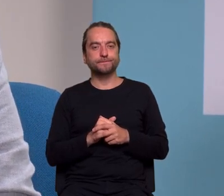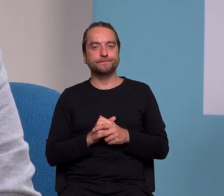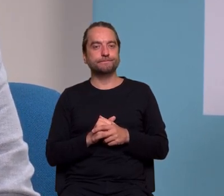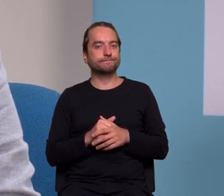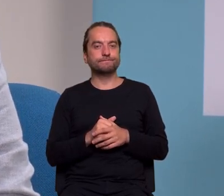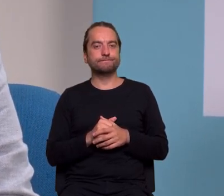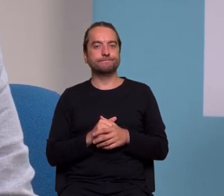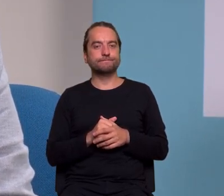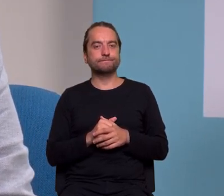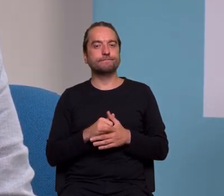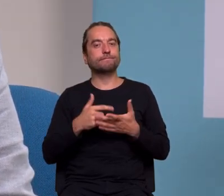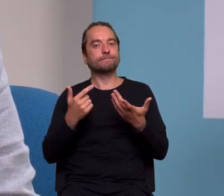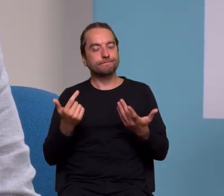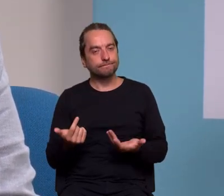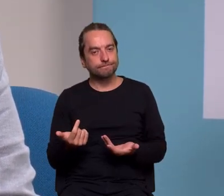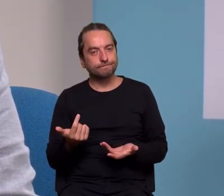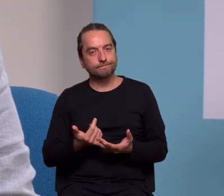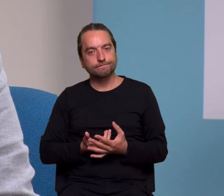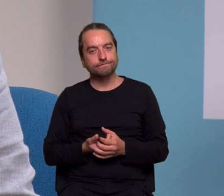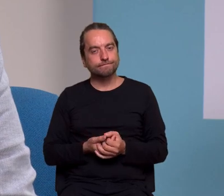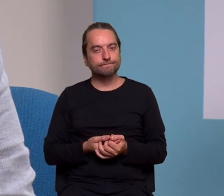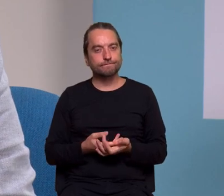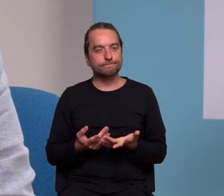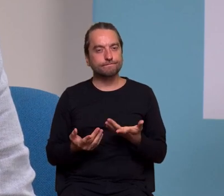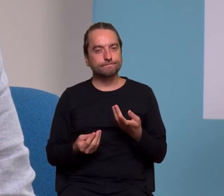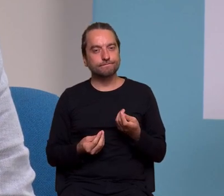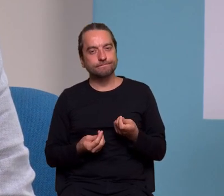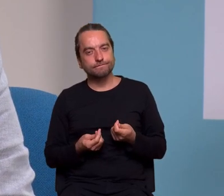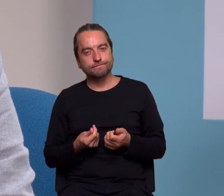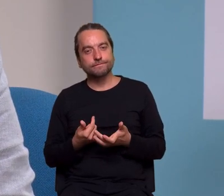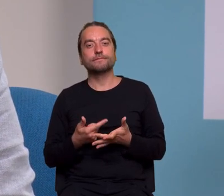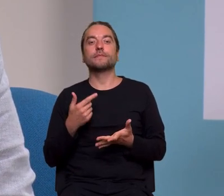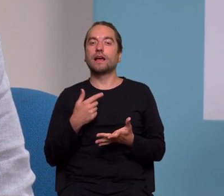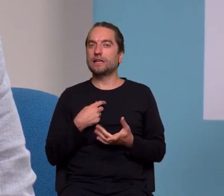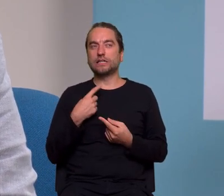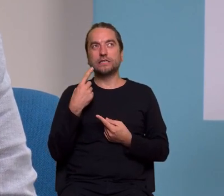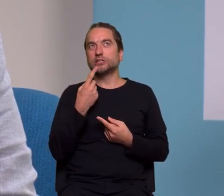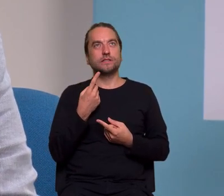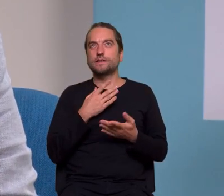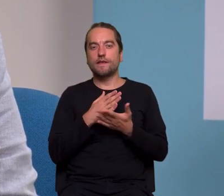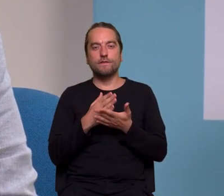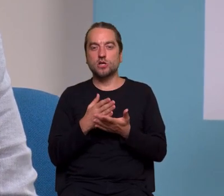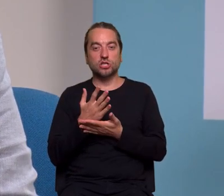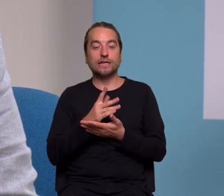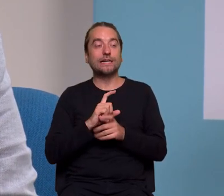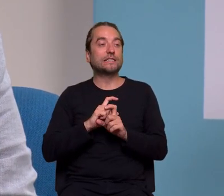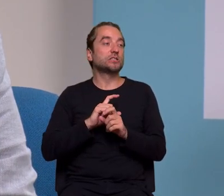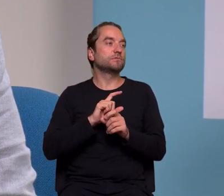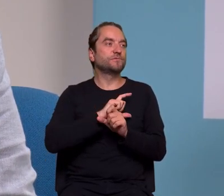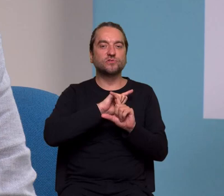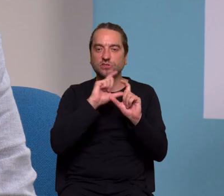nie wierzę w możliwość całkowitego zniszczenia i